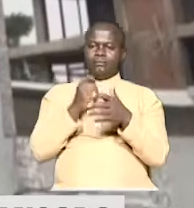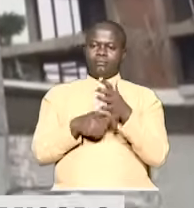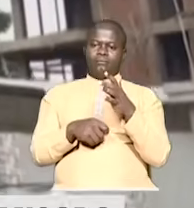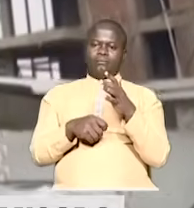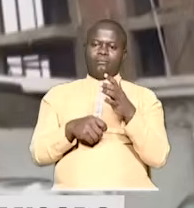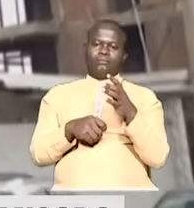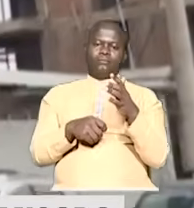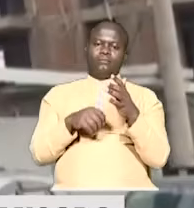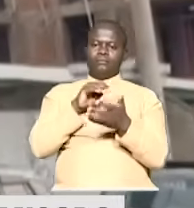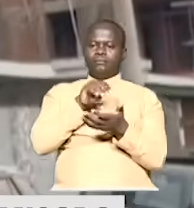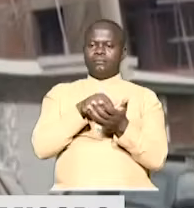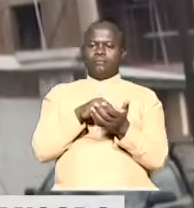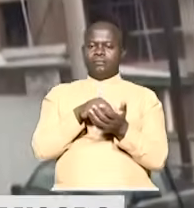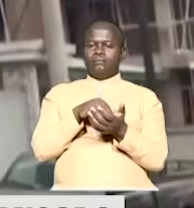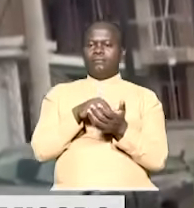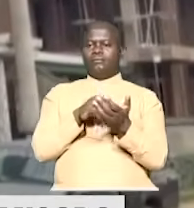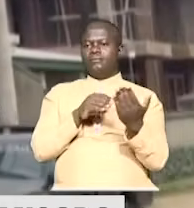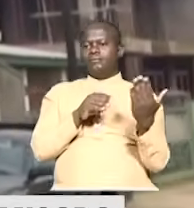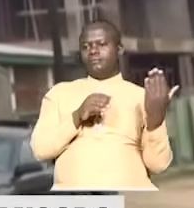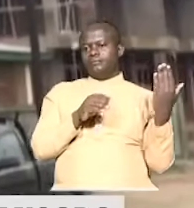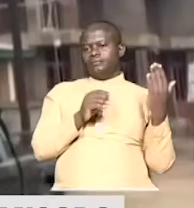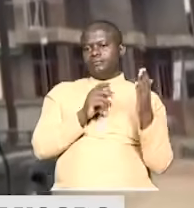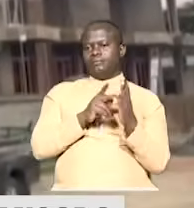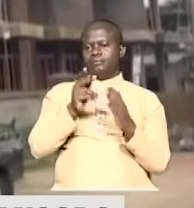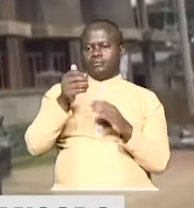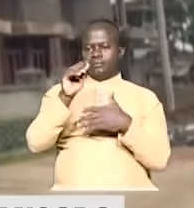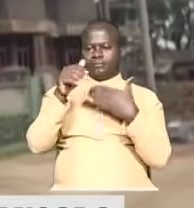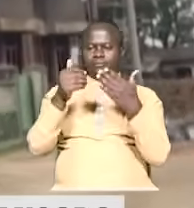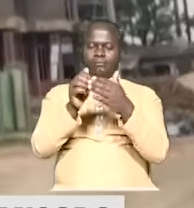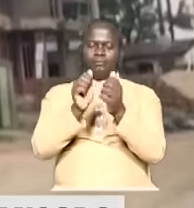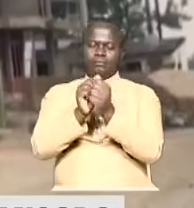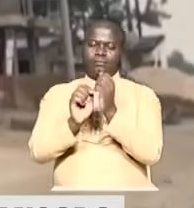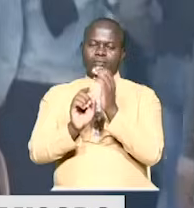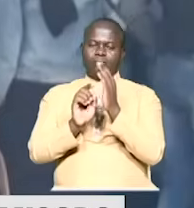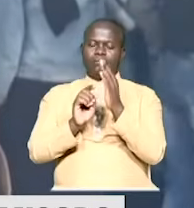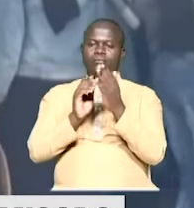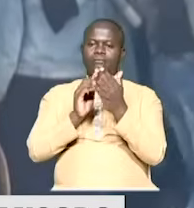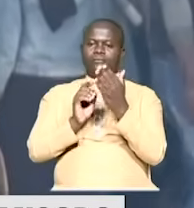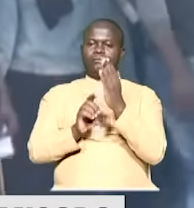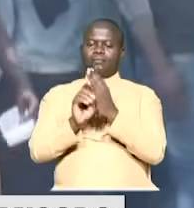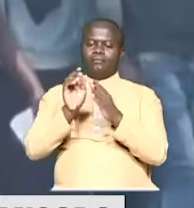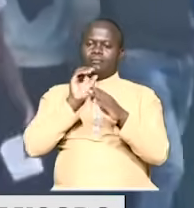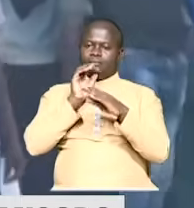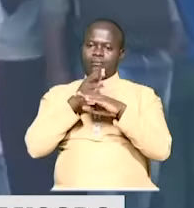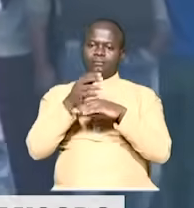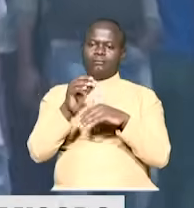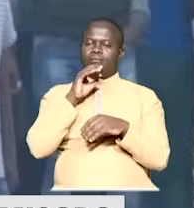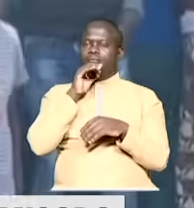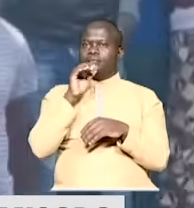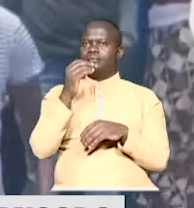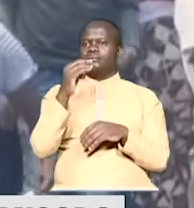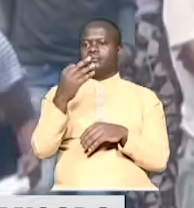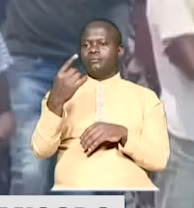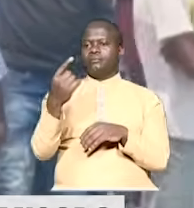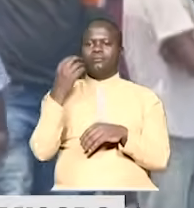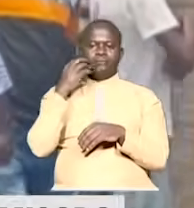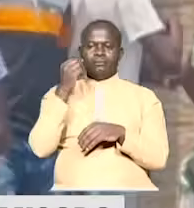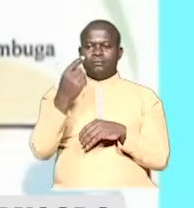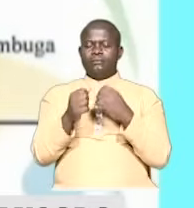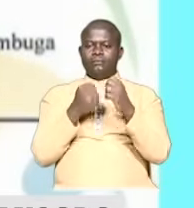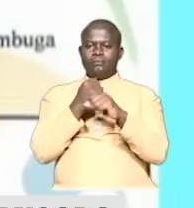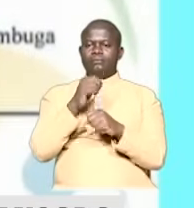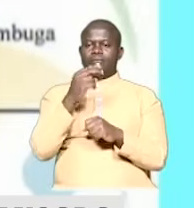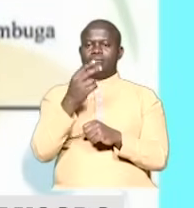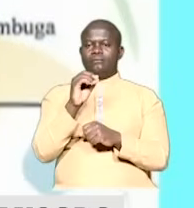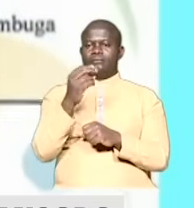w'ipatanti ikigo cy'imisoro n'amahoro ubwishyu bwawo itariki ntarengwa ntikiri 31 mutarama